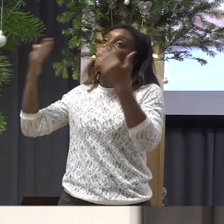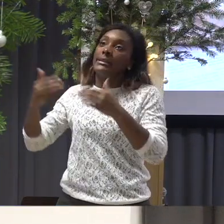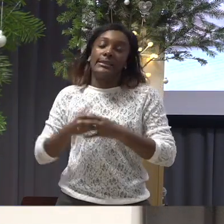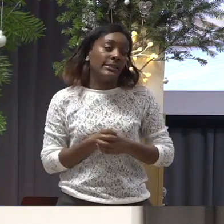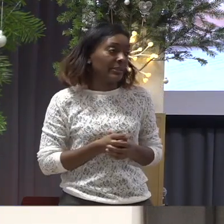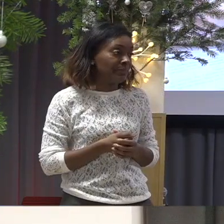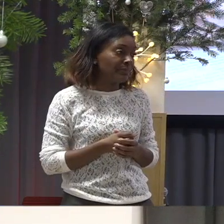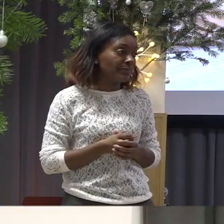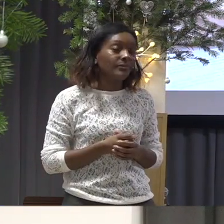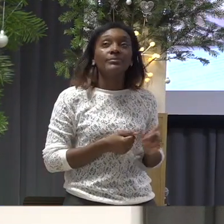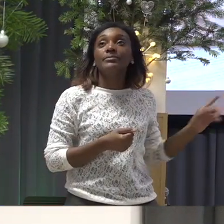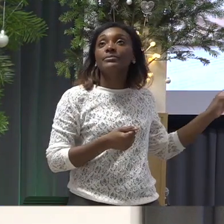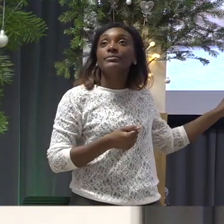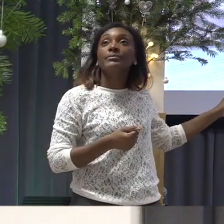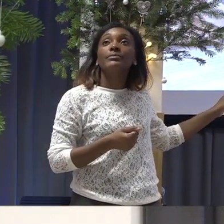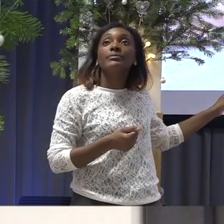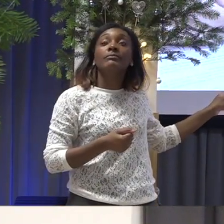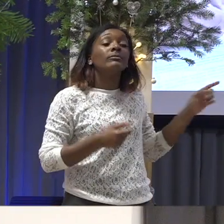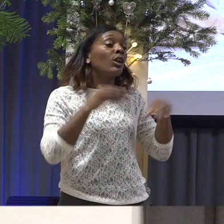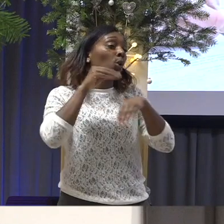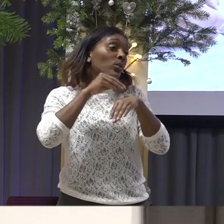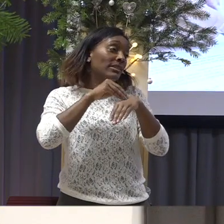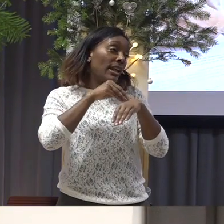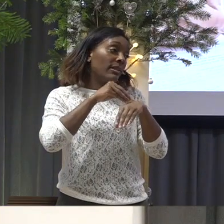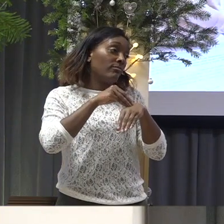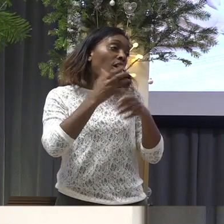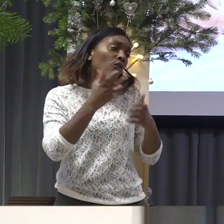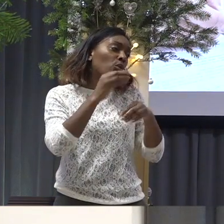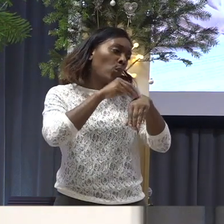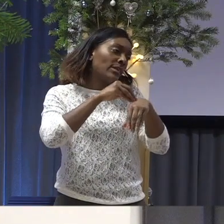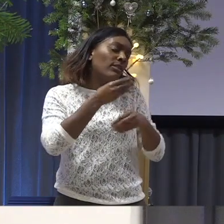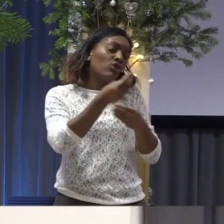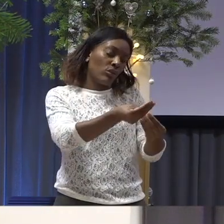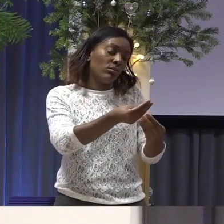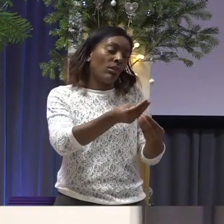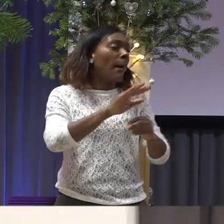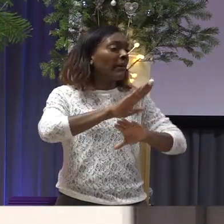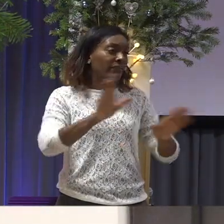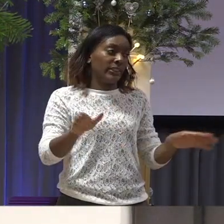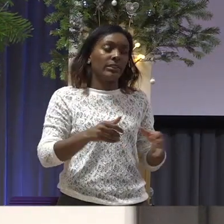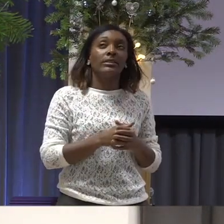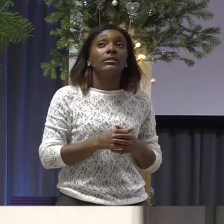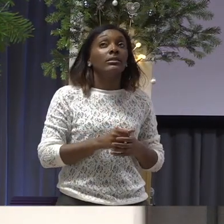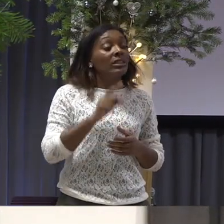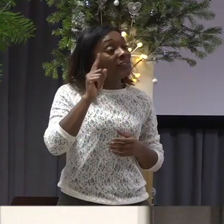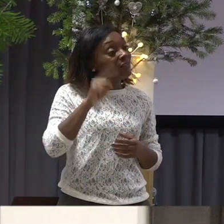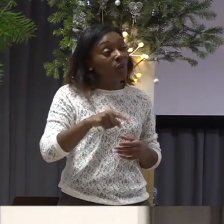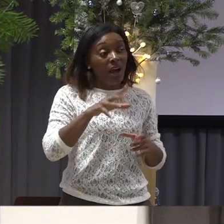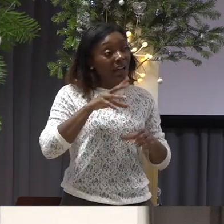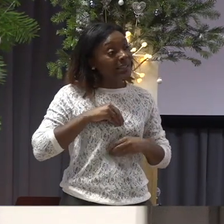l'enseignement de ta mère. La première chose que j'ai envie de donner en guise de conclusion, c'est que nous devons accepter notre